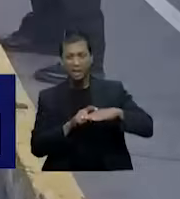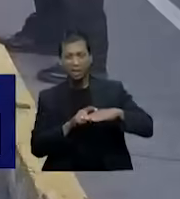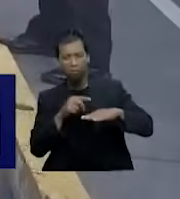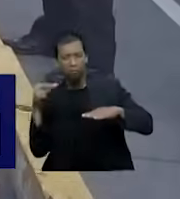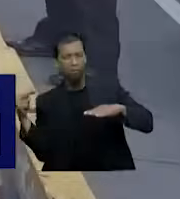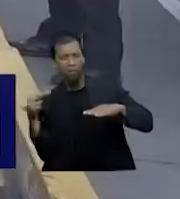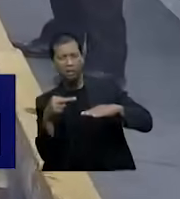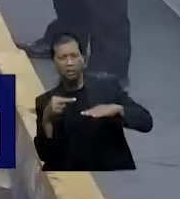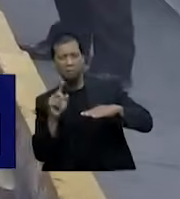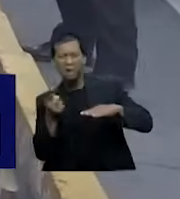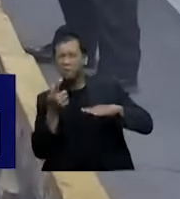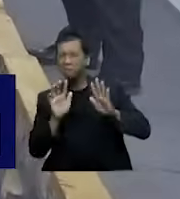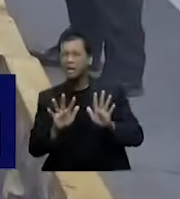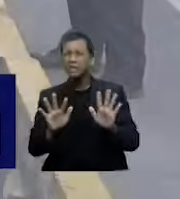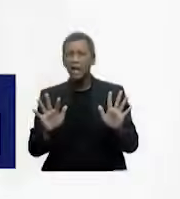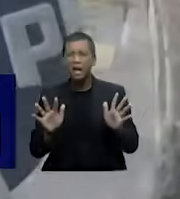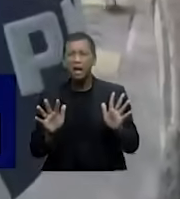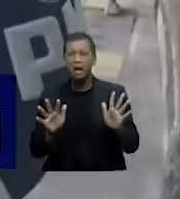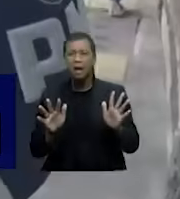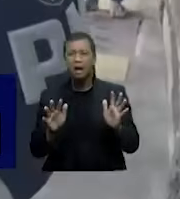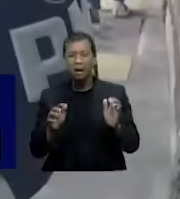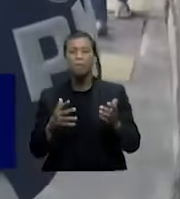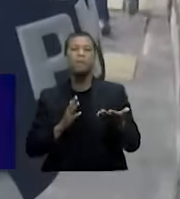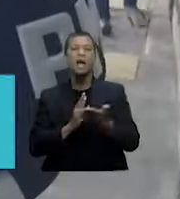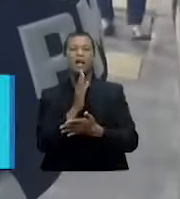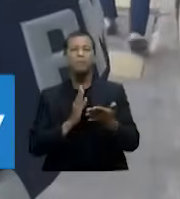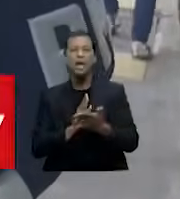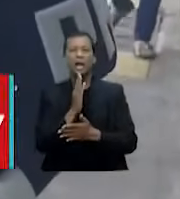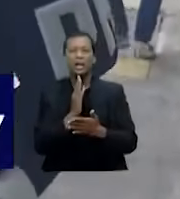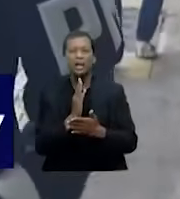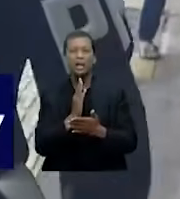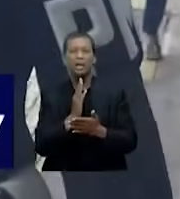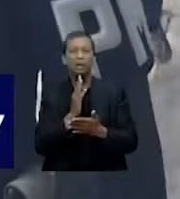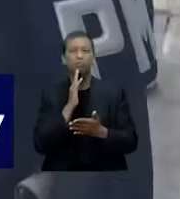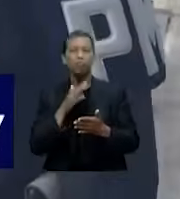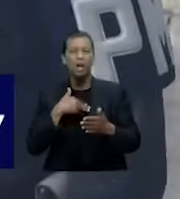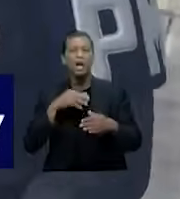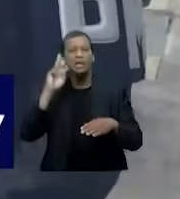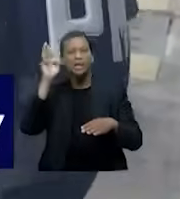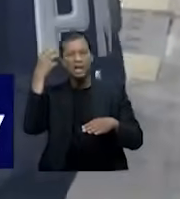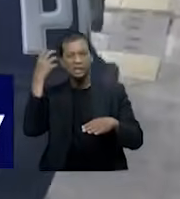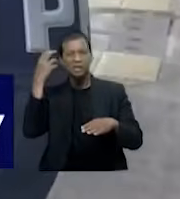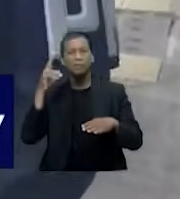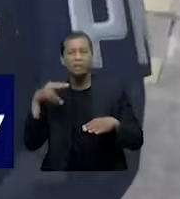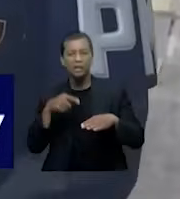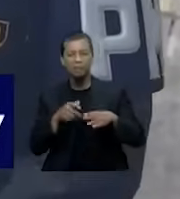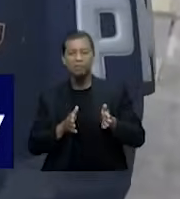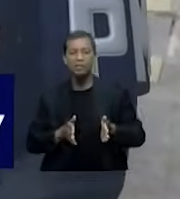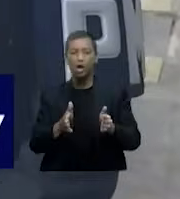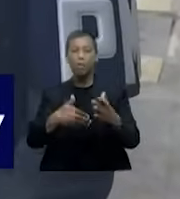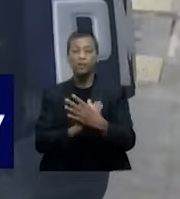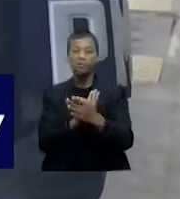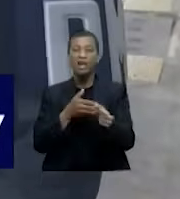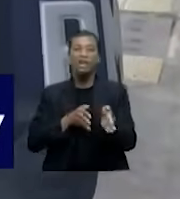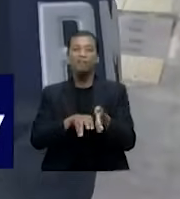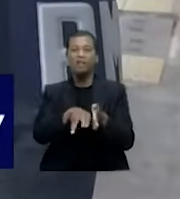didominasi kendaraan dinas pemerintah. Kegiatan operasi obstruktif busway yang dilaksanakan rutin dari Puspom